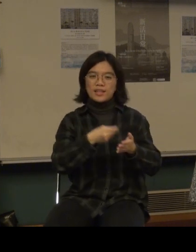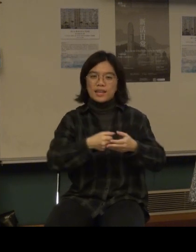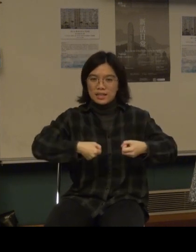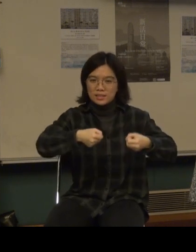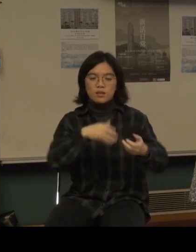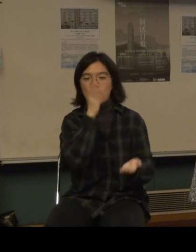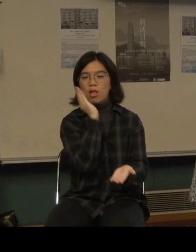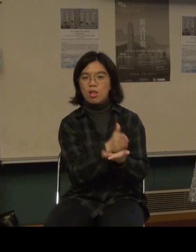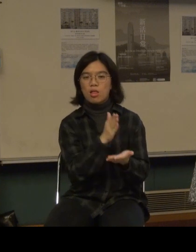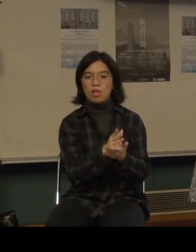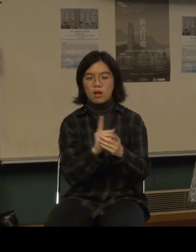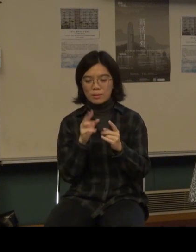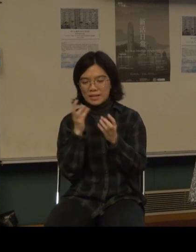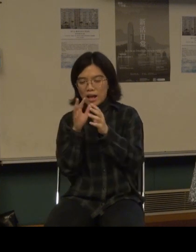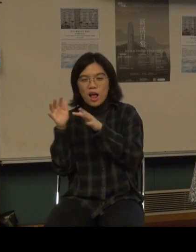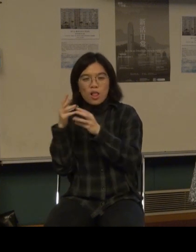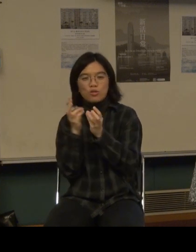嗰啲咁嘅